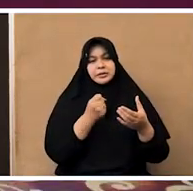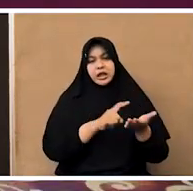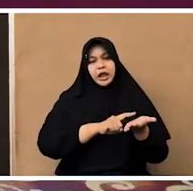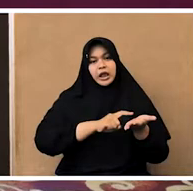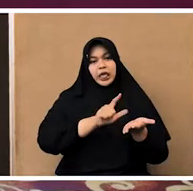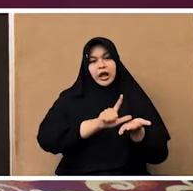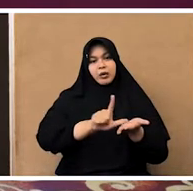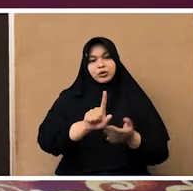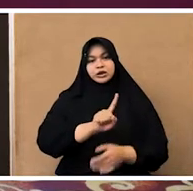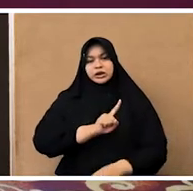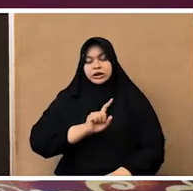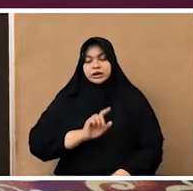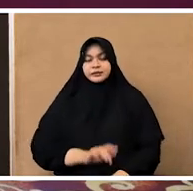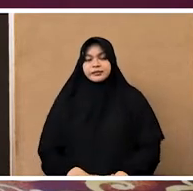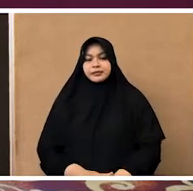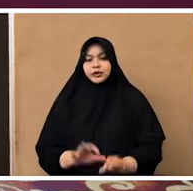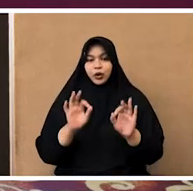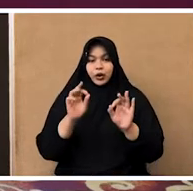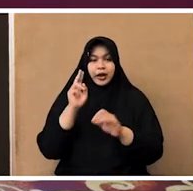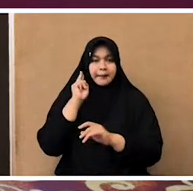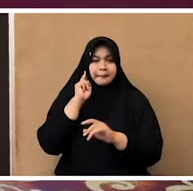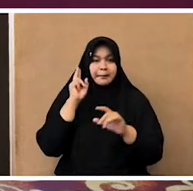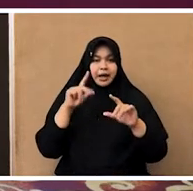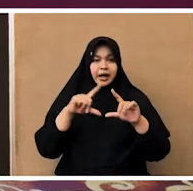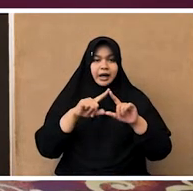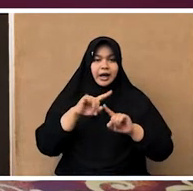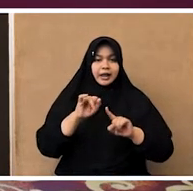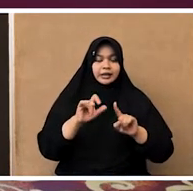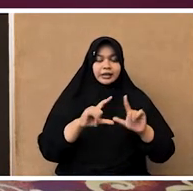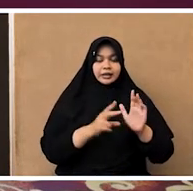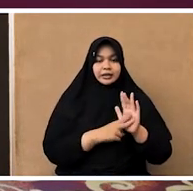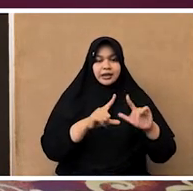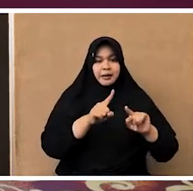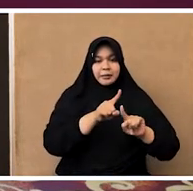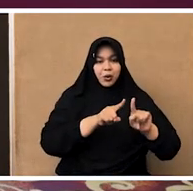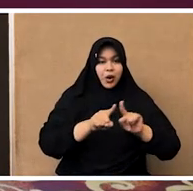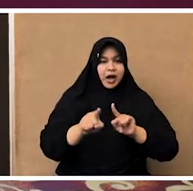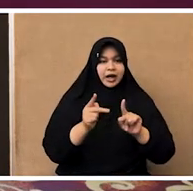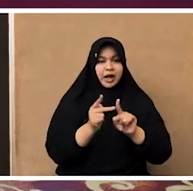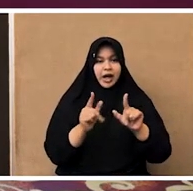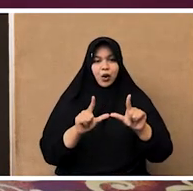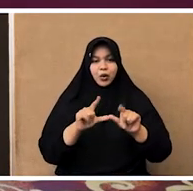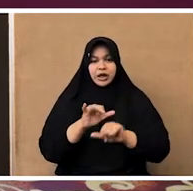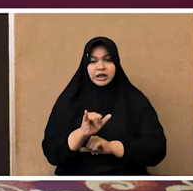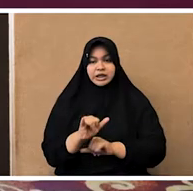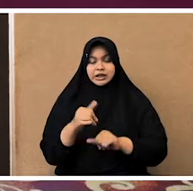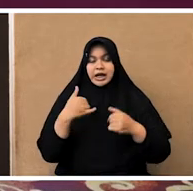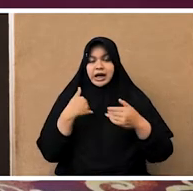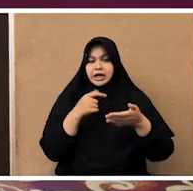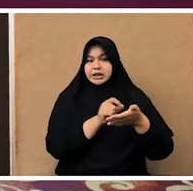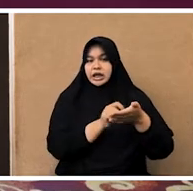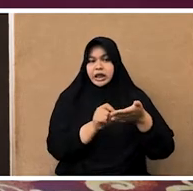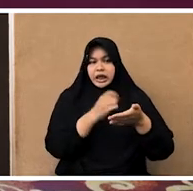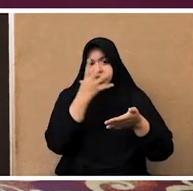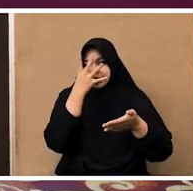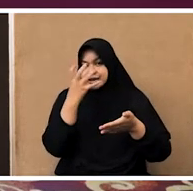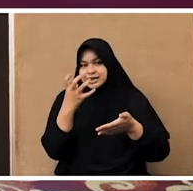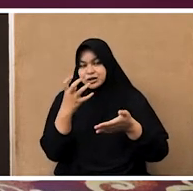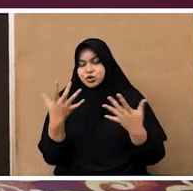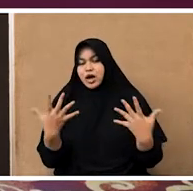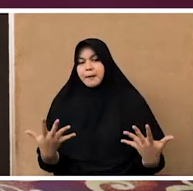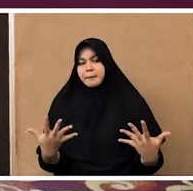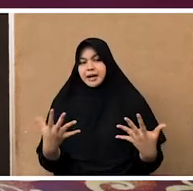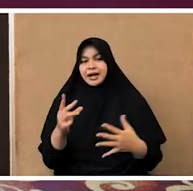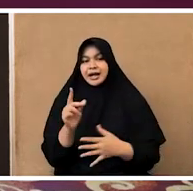Mbak Ratna sebagai perwakilan dari hwdi ini ada catatan serius apa di